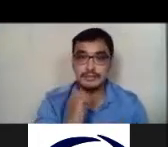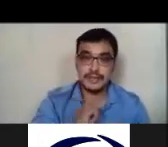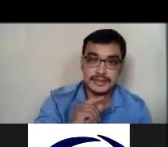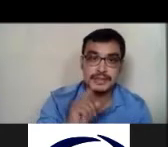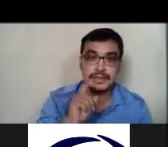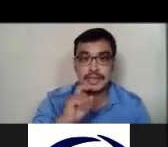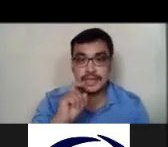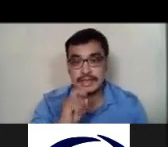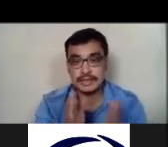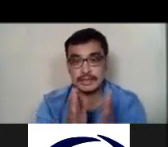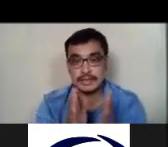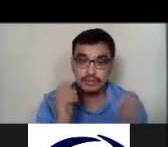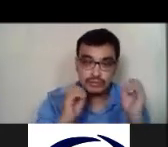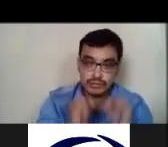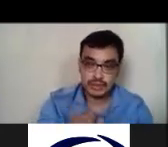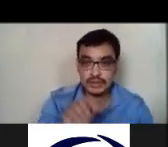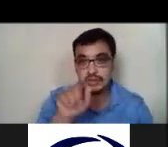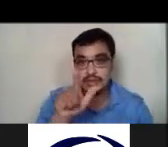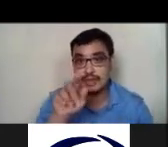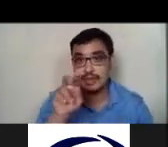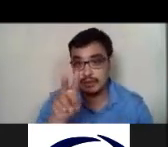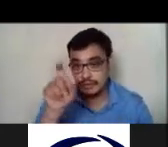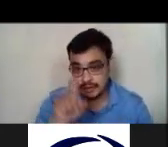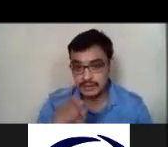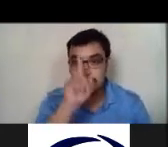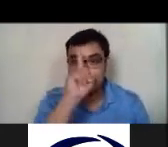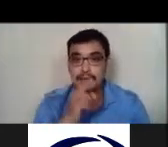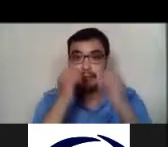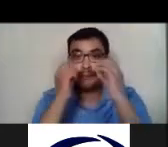72% छन् भने एक्लै बसेर या